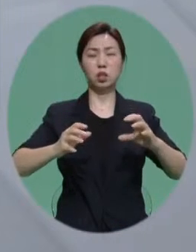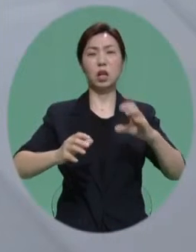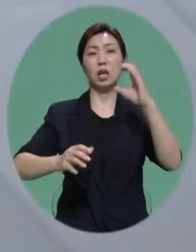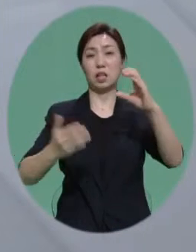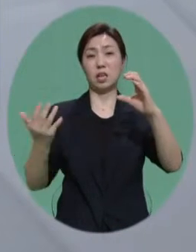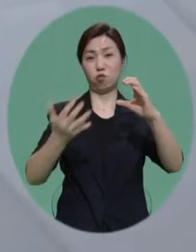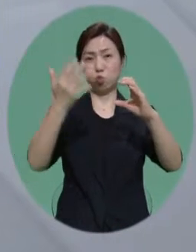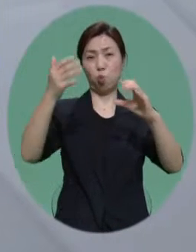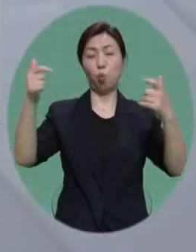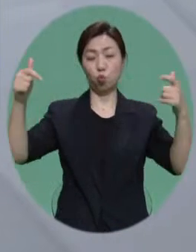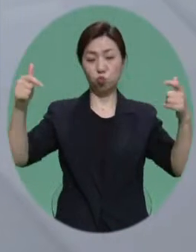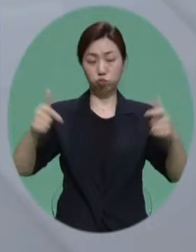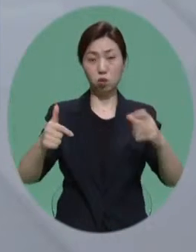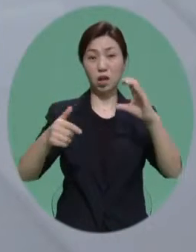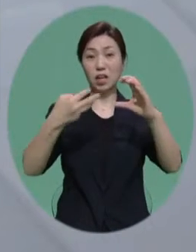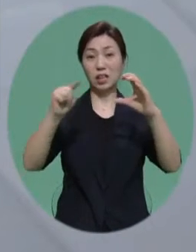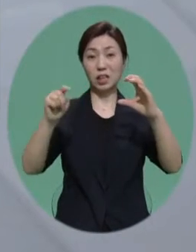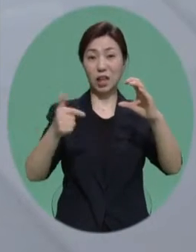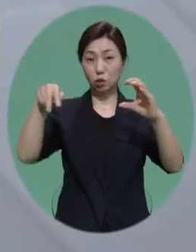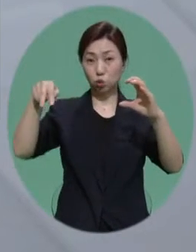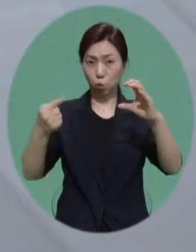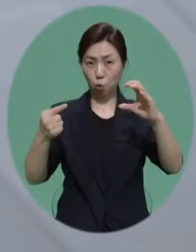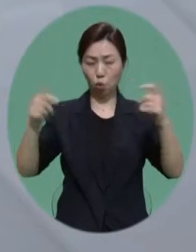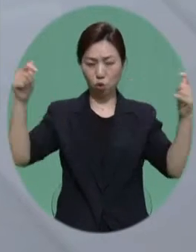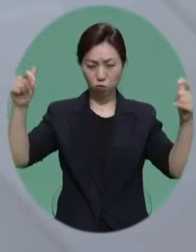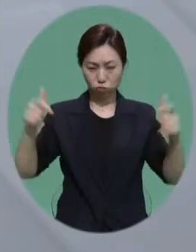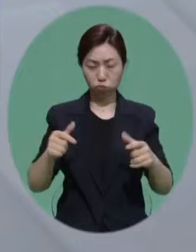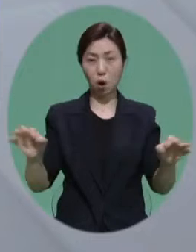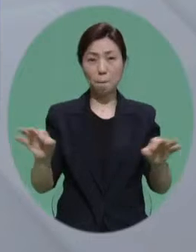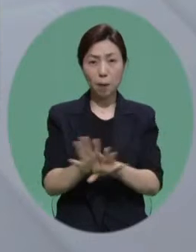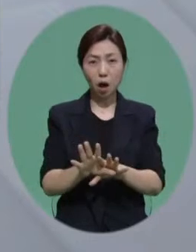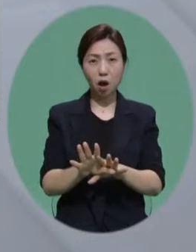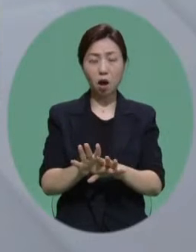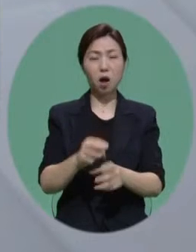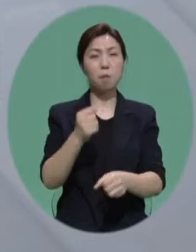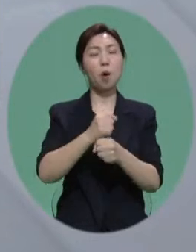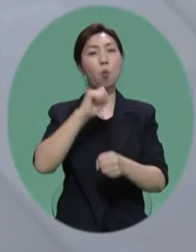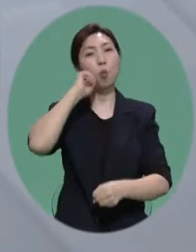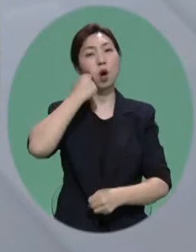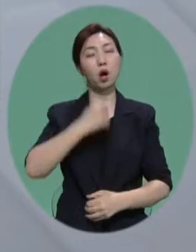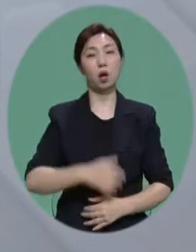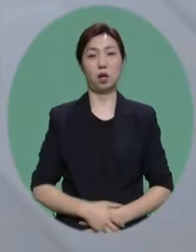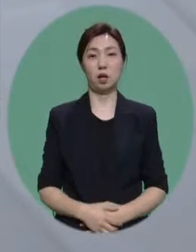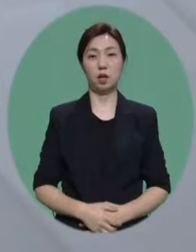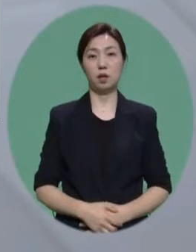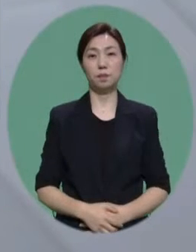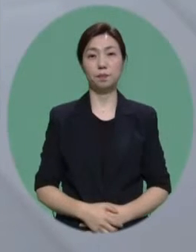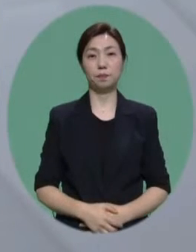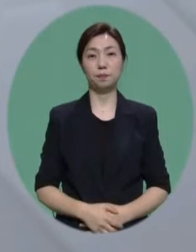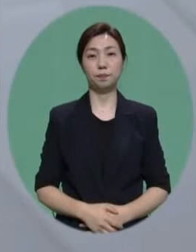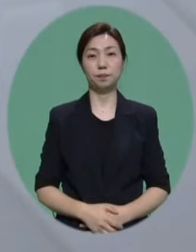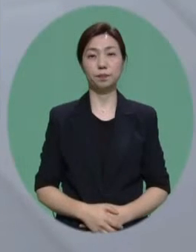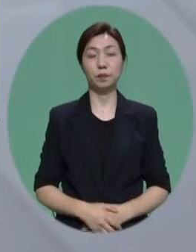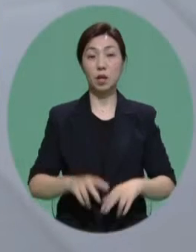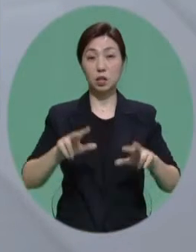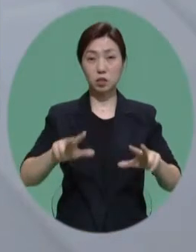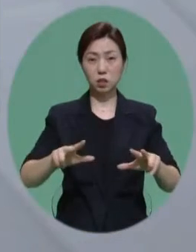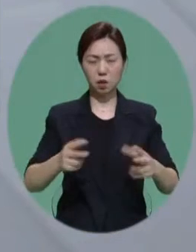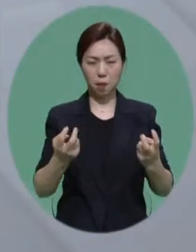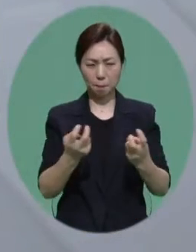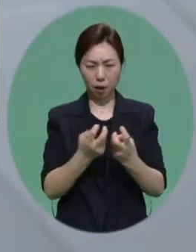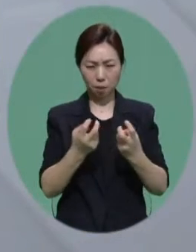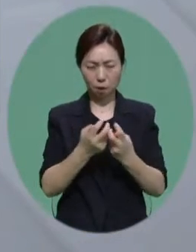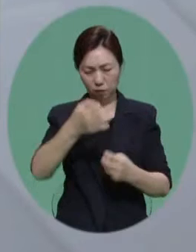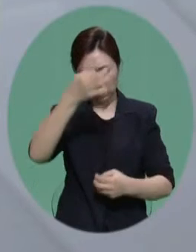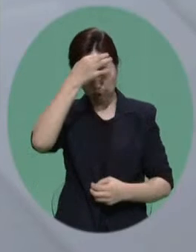없다 지금 그렇게 말씀을 드리는 겁니다 1 예 어 그리고 또 지금 방법을 개발은 하고는